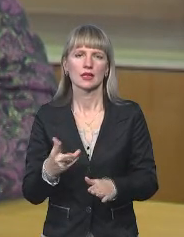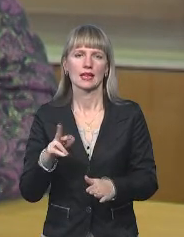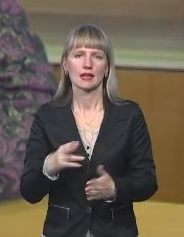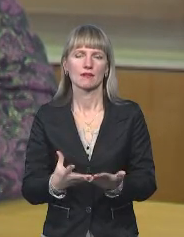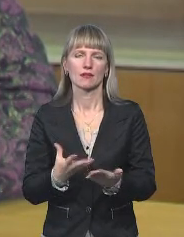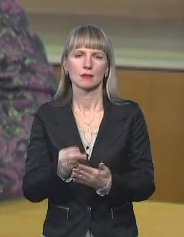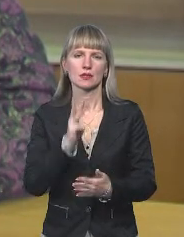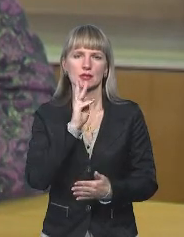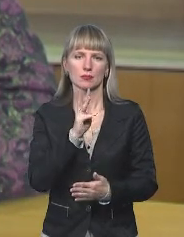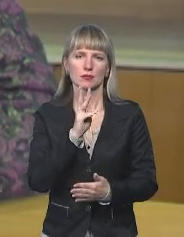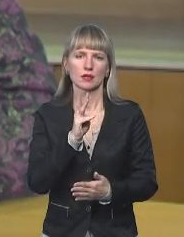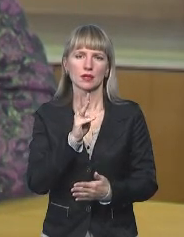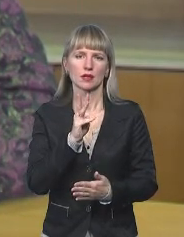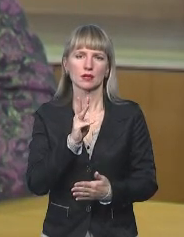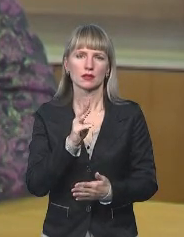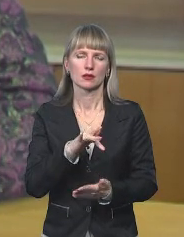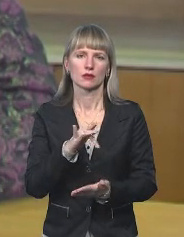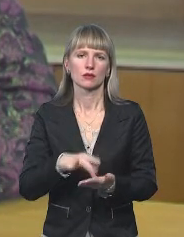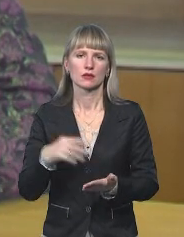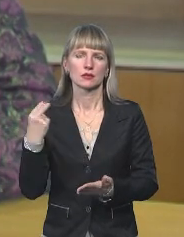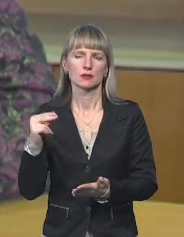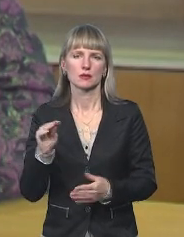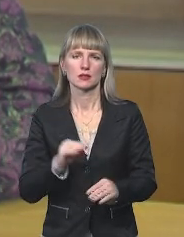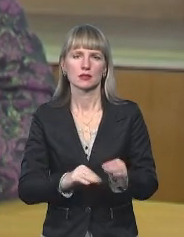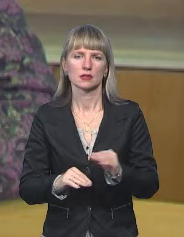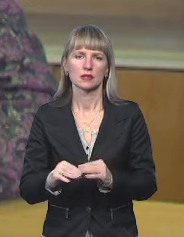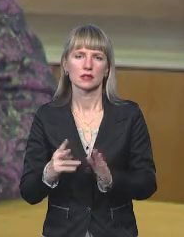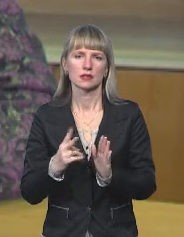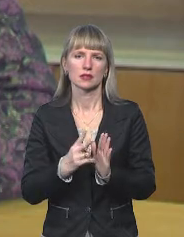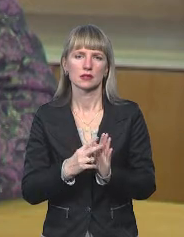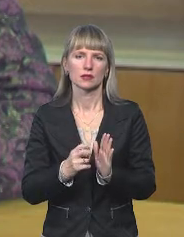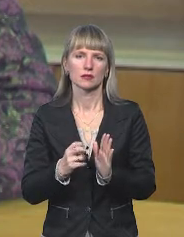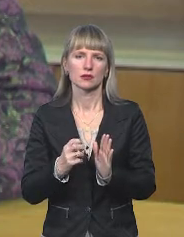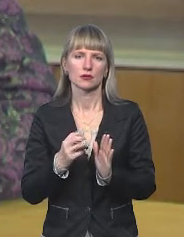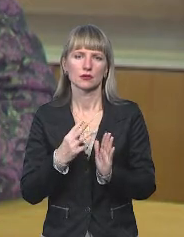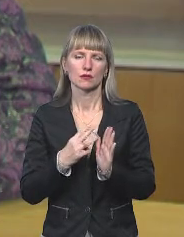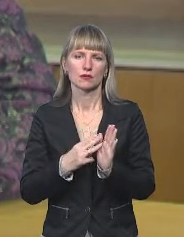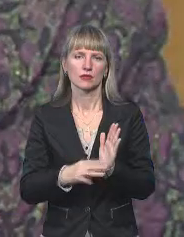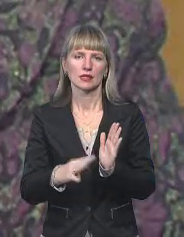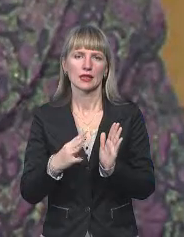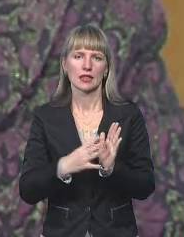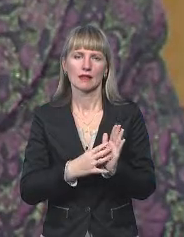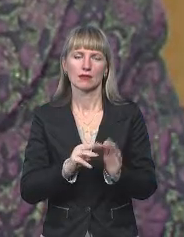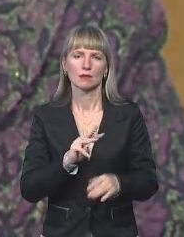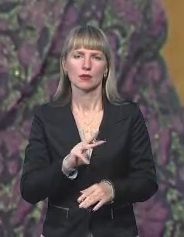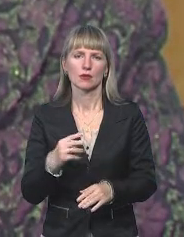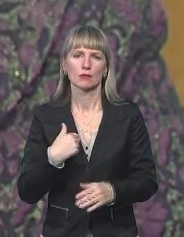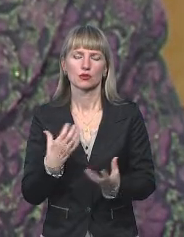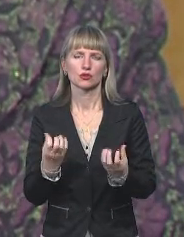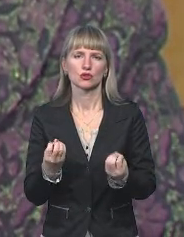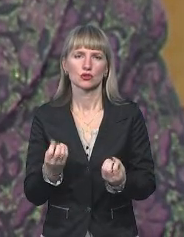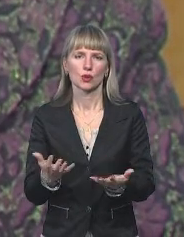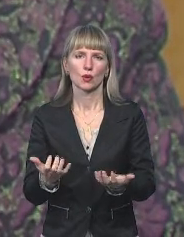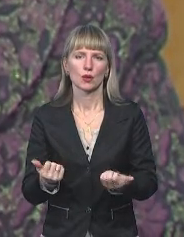виплати заробітної плати. Для міста Запоріжжя вона складає 789 мільйонів. Ми ще отримали